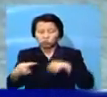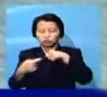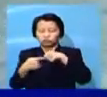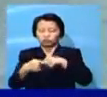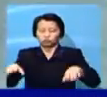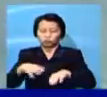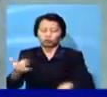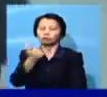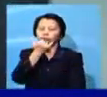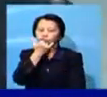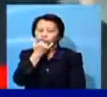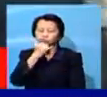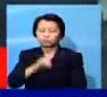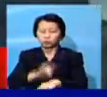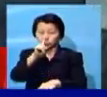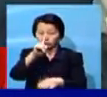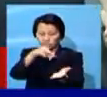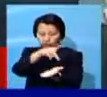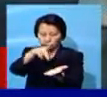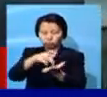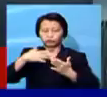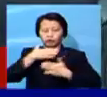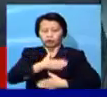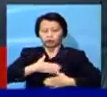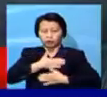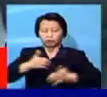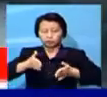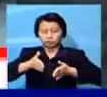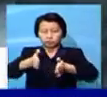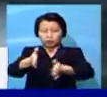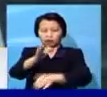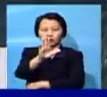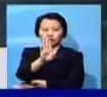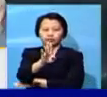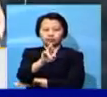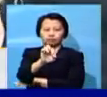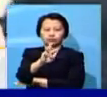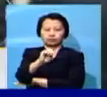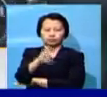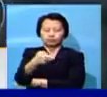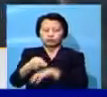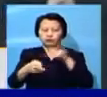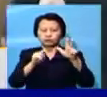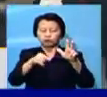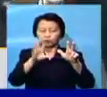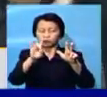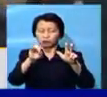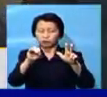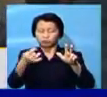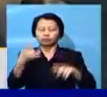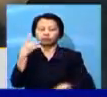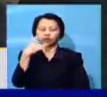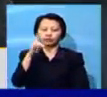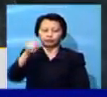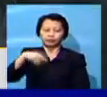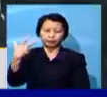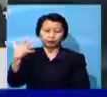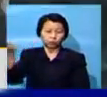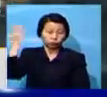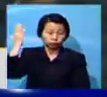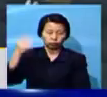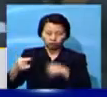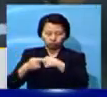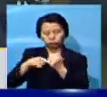melakukan kesalahan itu di sebuah pusat hiburan di jalan burmah pada 3:58 pagi 18 Mac lalu